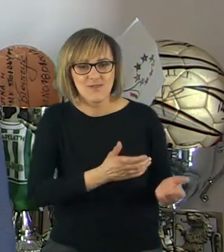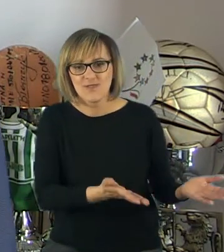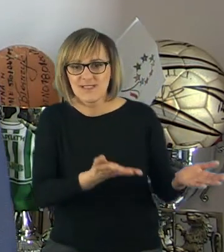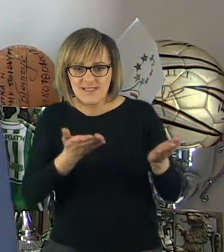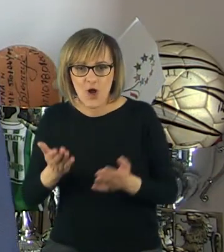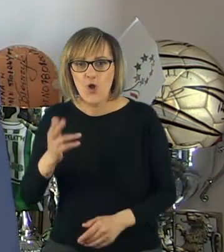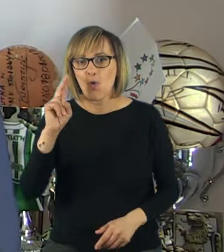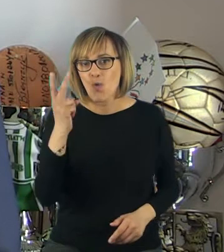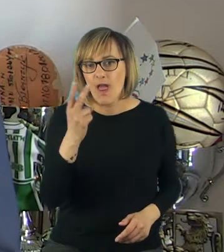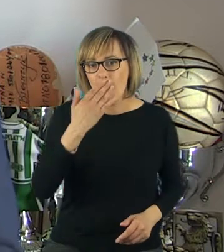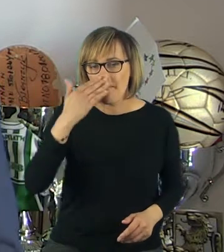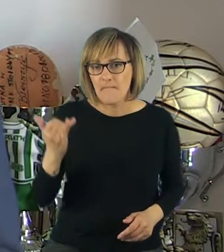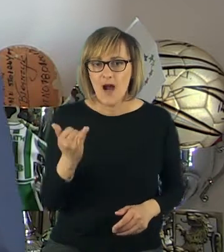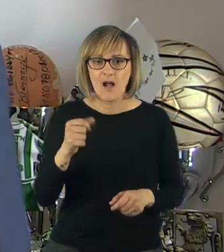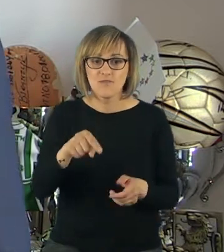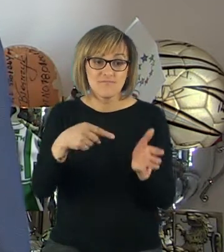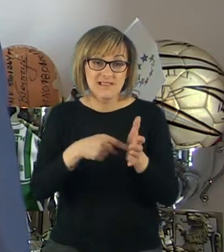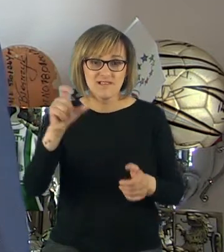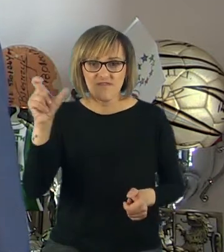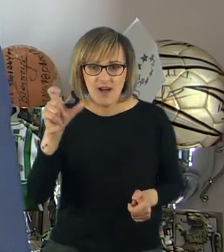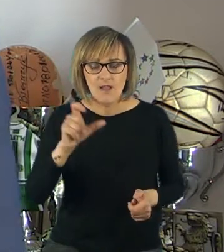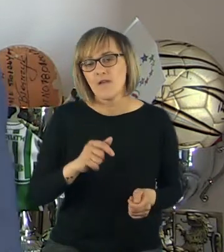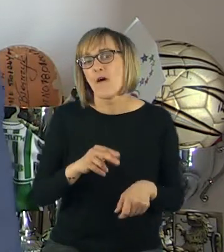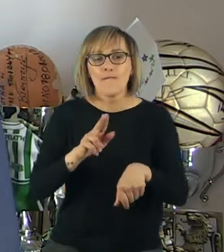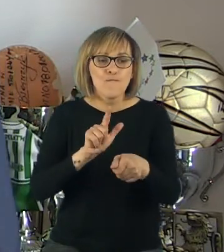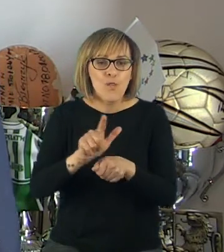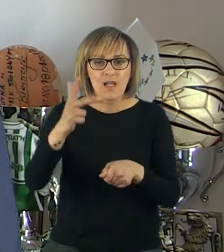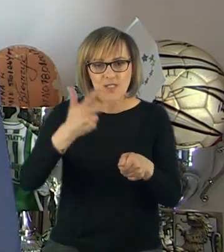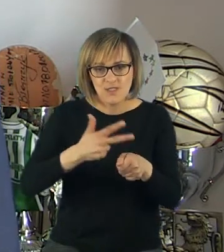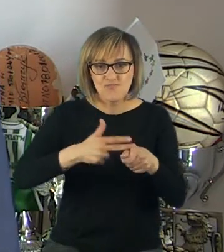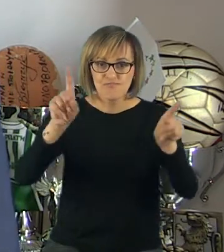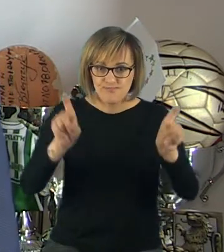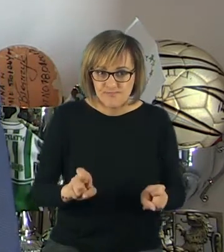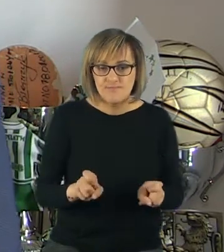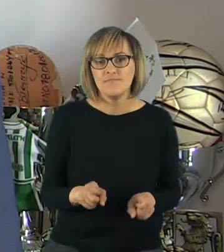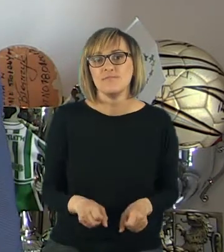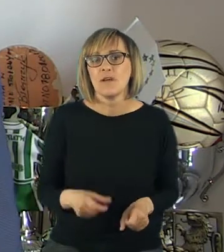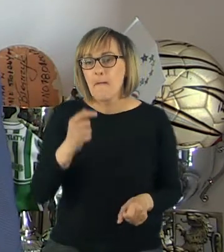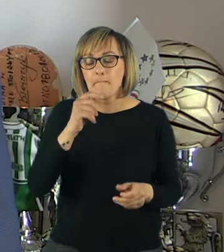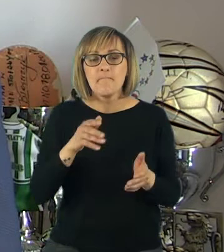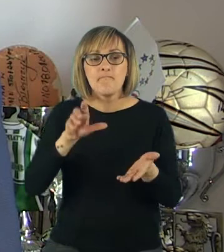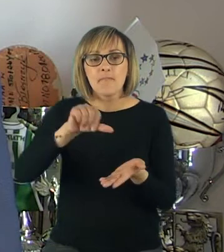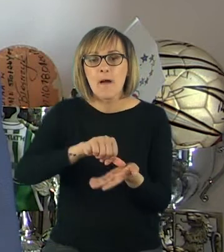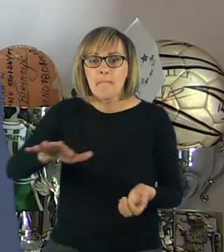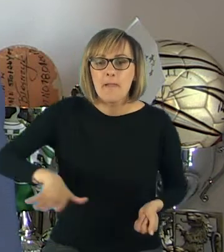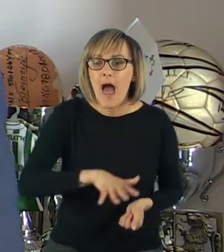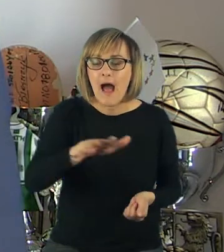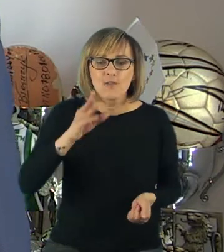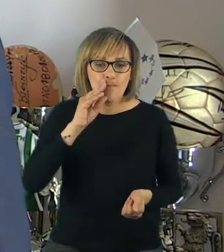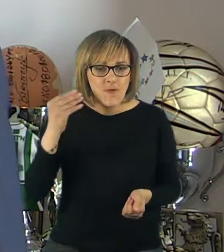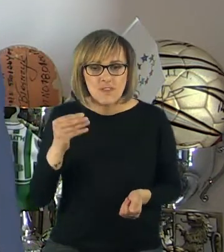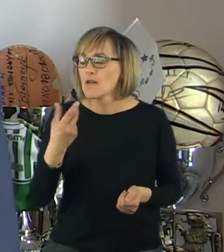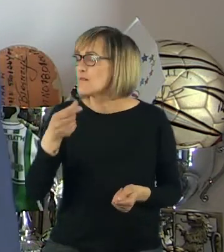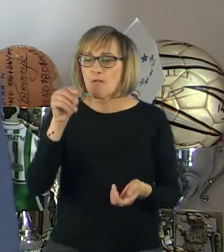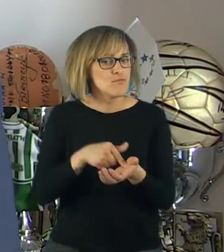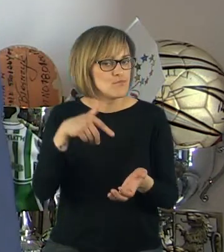zapraszam 2 maja, to jest czwartek, 12:30, start z Placu Piłsudskiego. Nie trzeba się zapisywać,